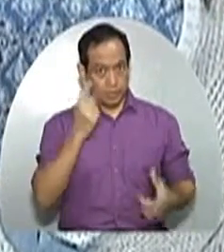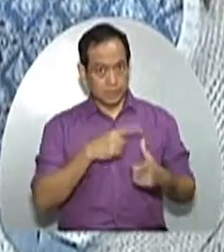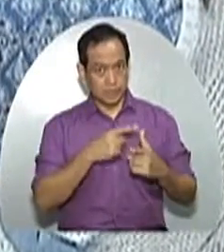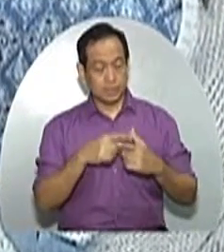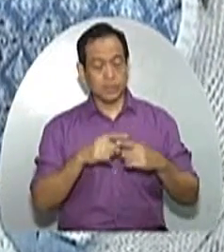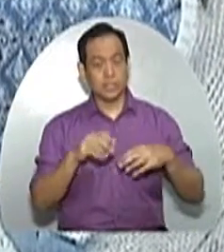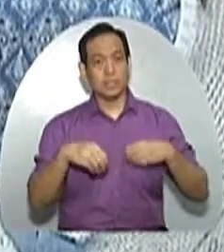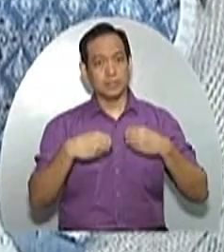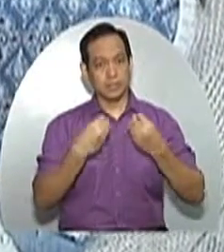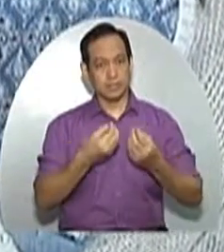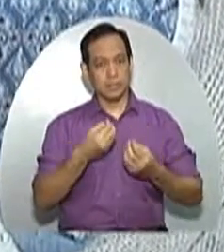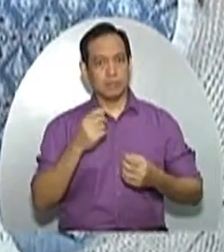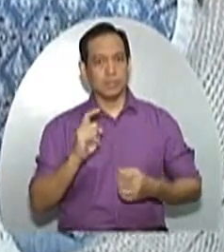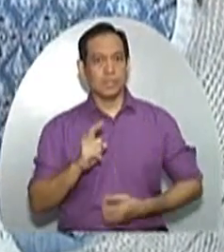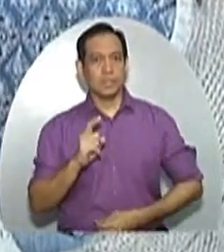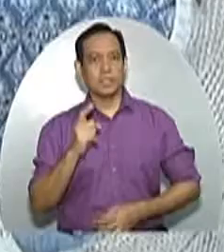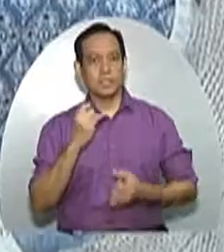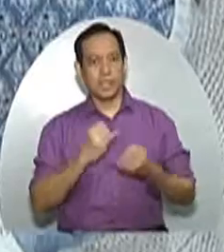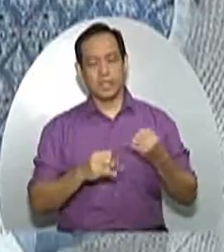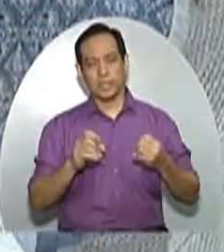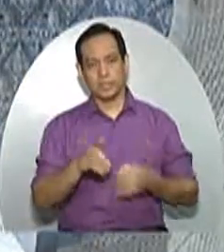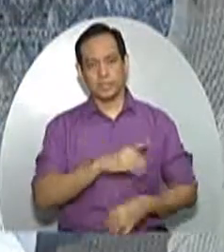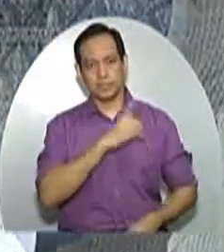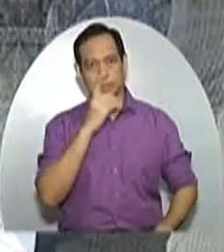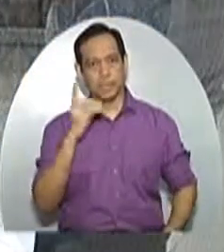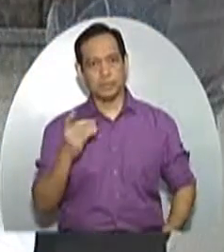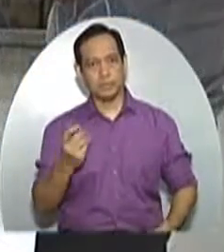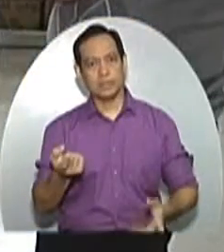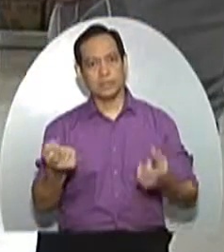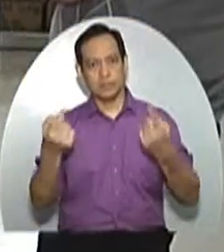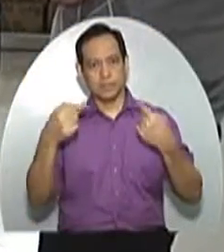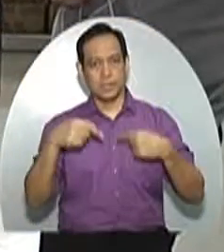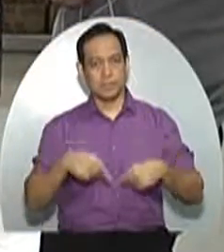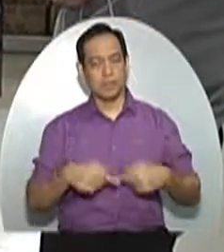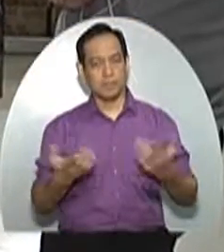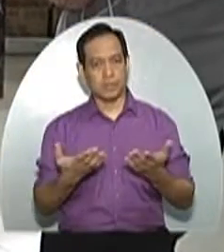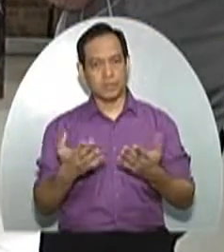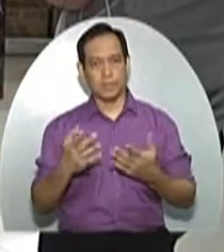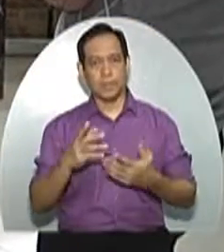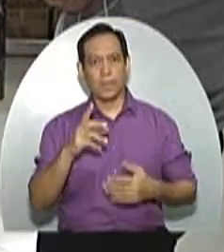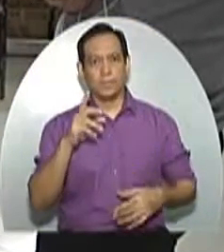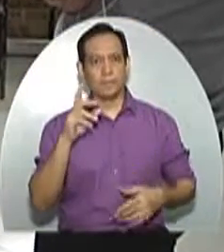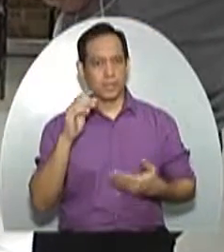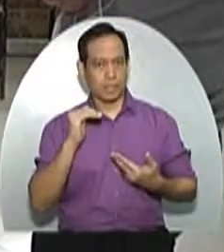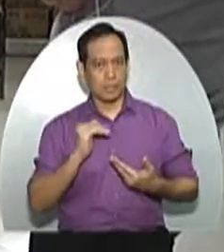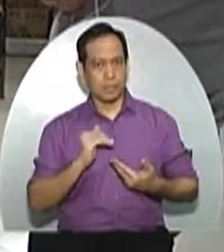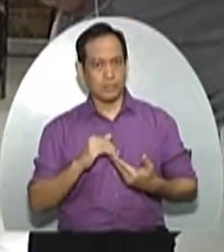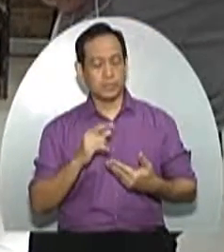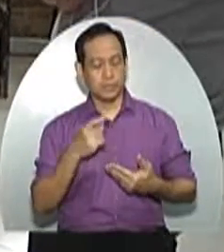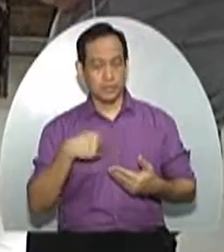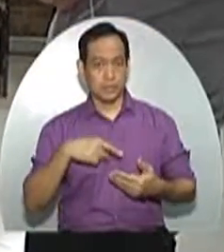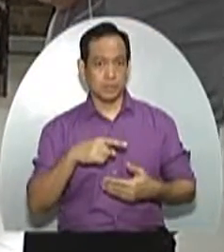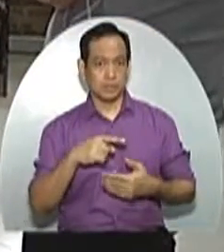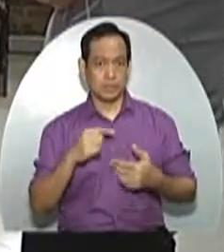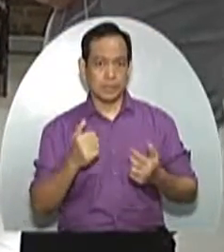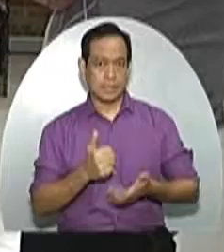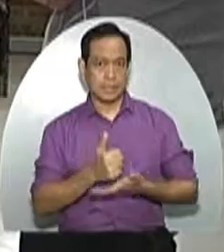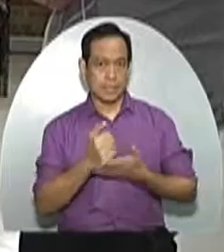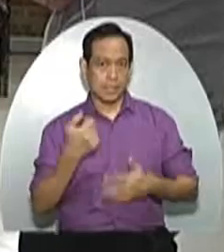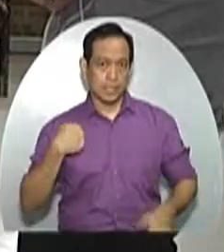kaagad naman siya nabigyan. Noong December po, pinapunta po ako sa kapwa ko mahal ko para daw po matulungan po